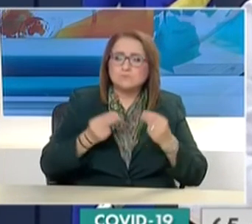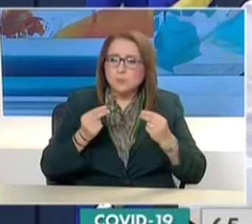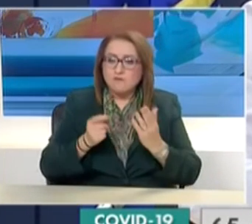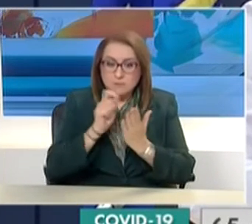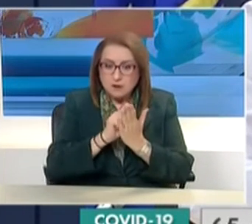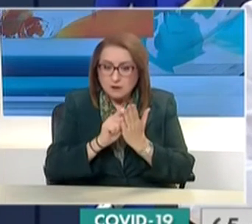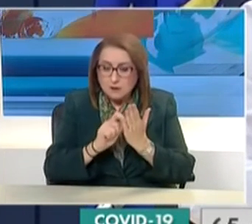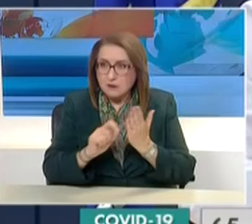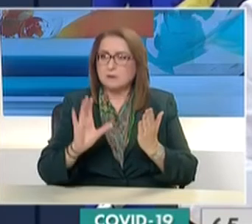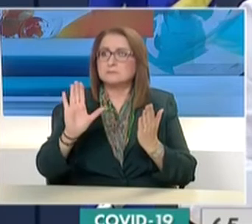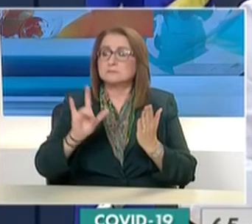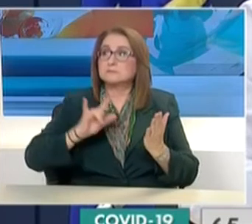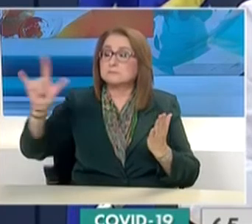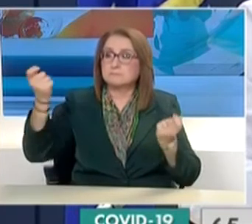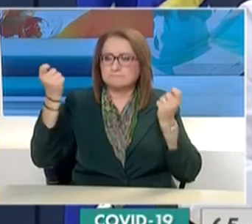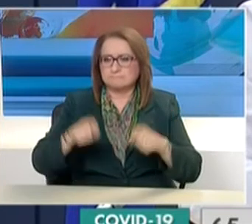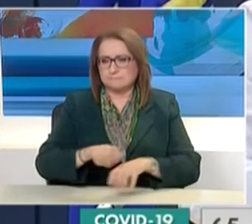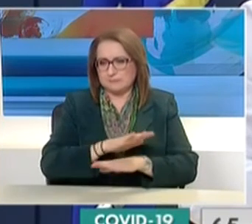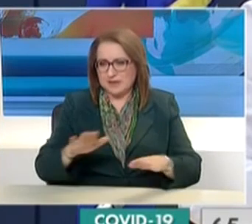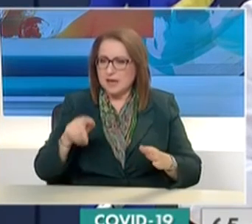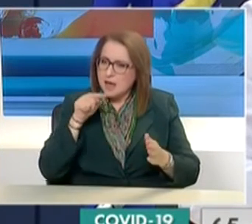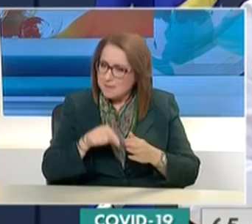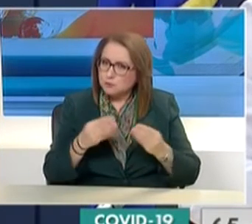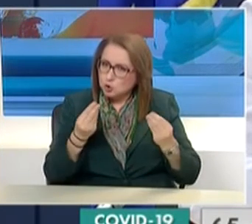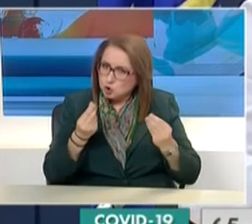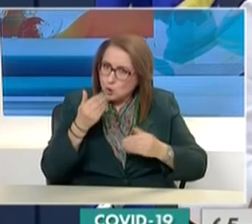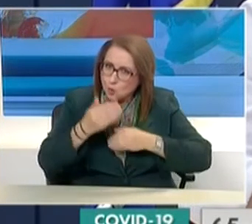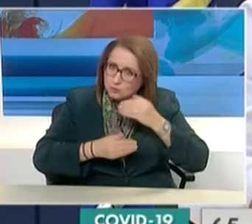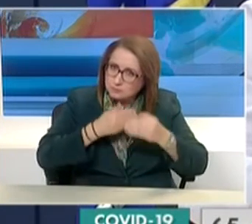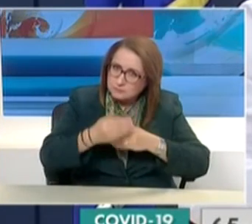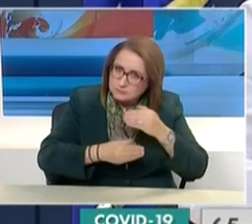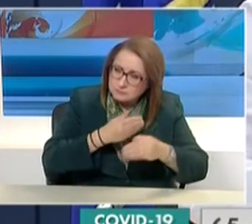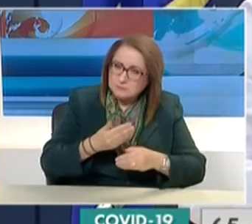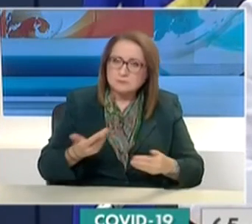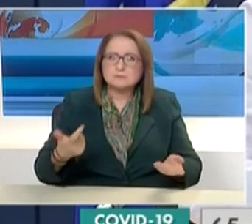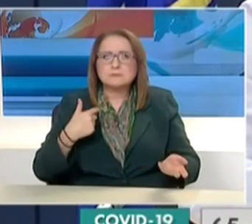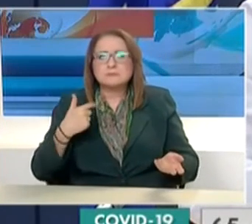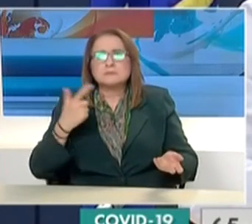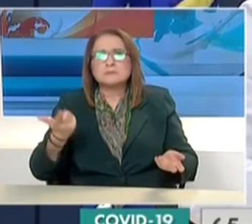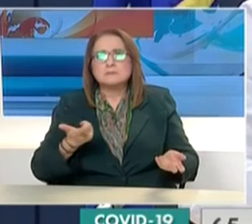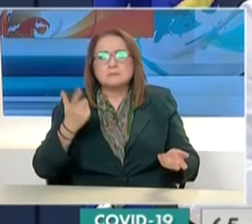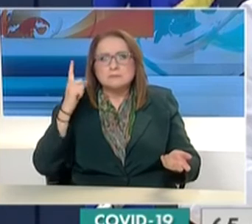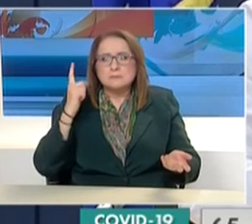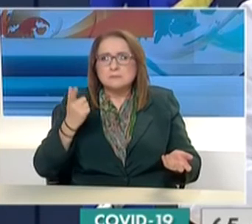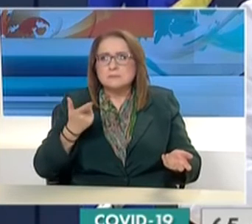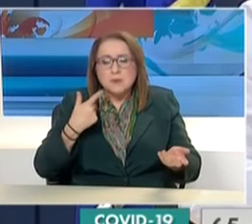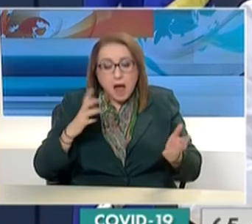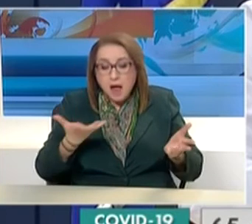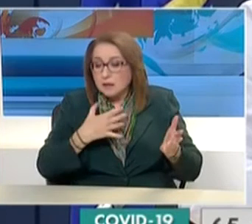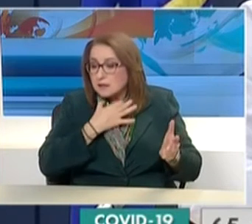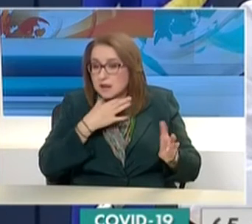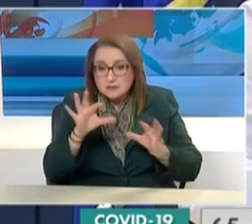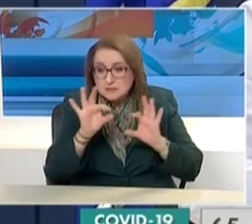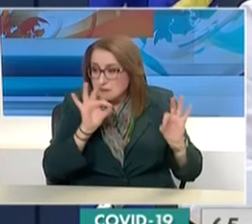κάποια ανησυχία ή οτιδήποτε άλλο. Μέσα από αυτή τη διαδικασία λοιπόν, γνωρίζοντας ποιοι έρχονται, αν χρειαστεί και δειγματοληπτικά θα προχωρήσουμε